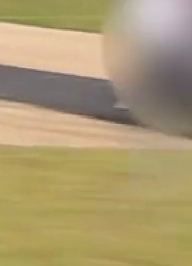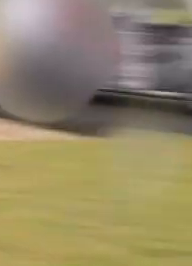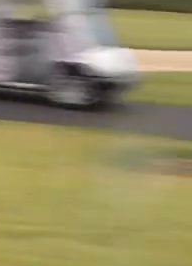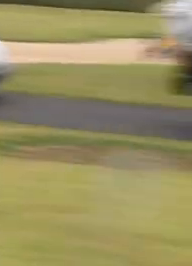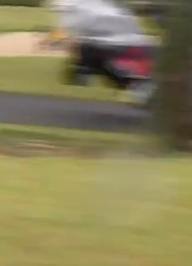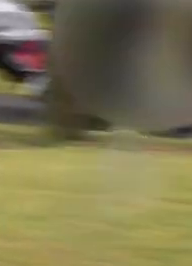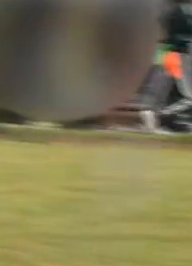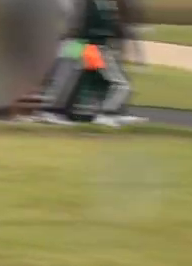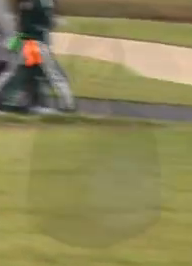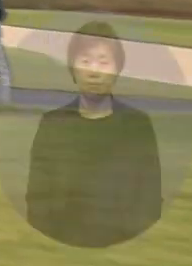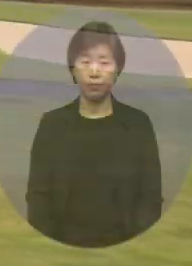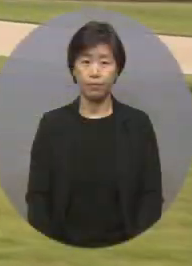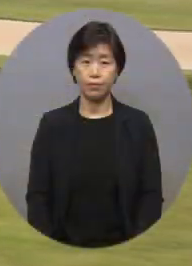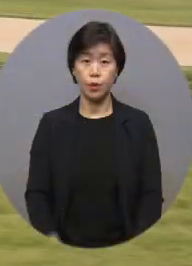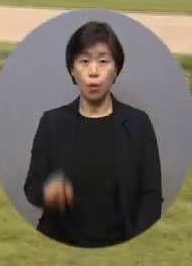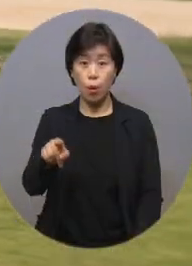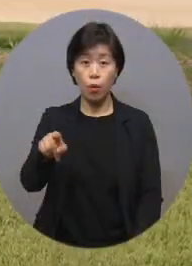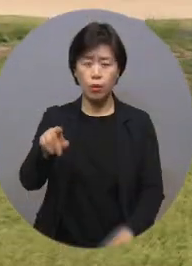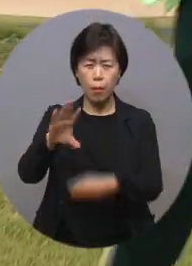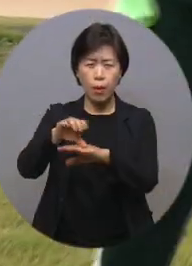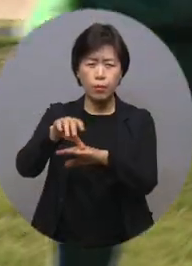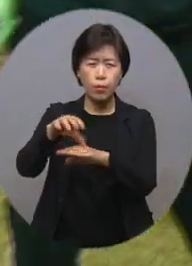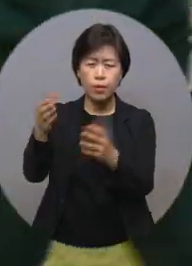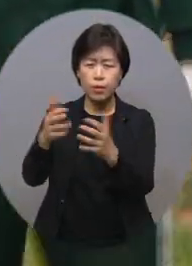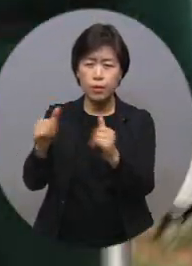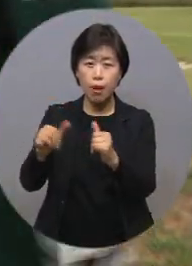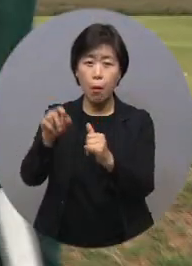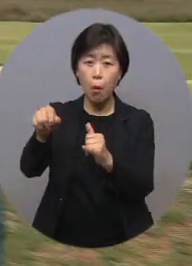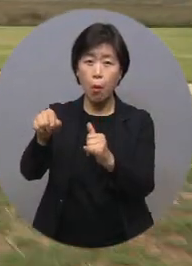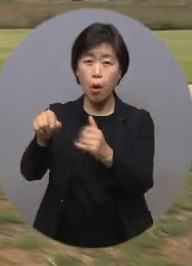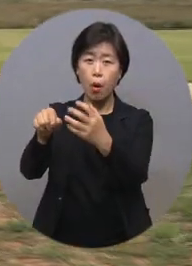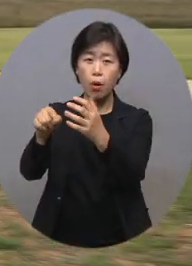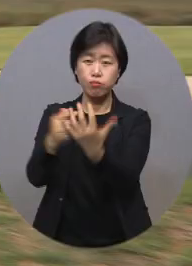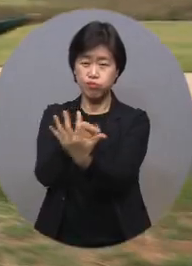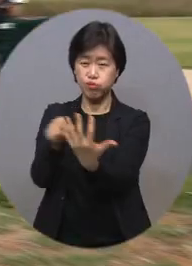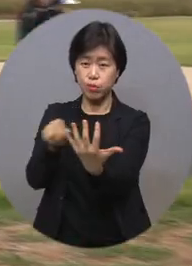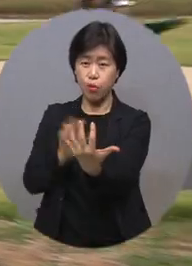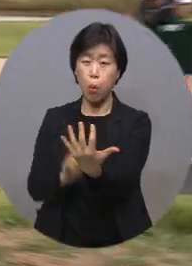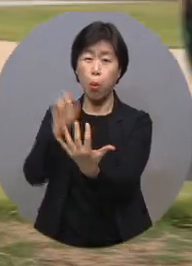저 카메라 팀 넘어갔어요. 카메라 넘어갔죠. 나이스. 카메라 넘어갔다. 아, 저기가